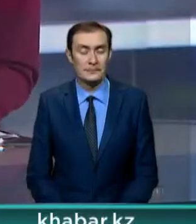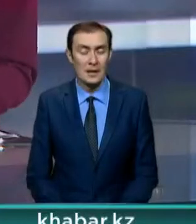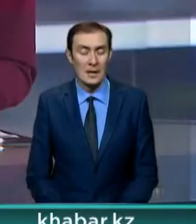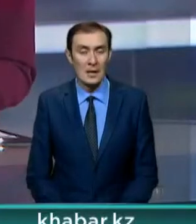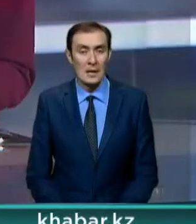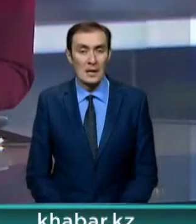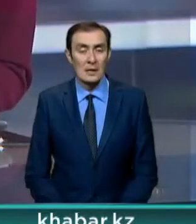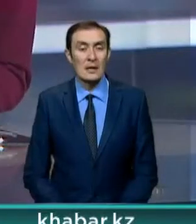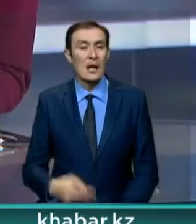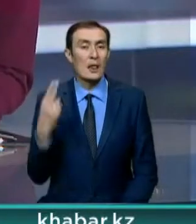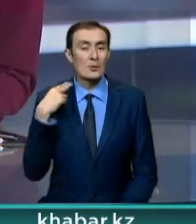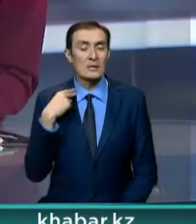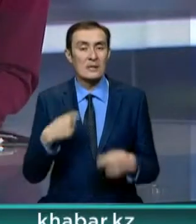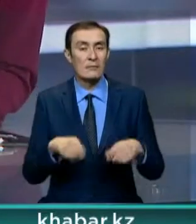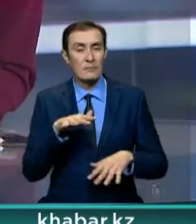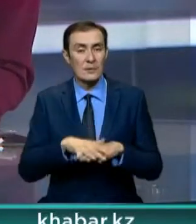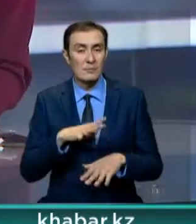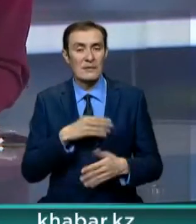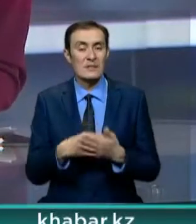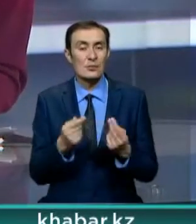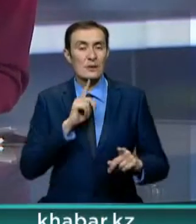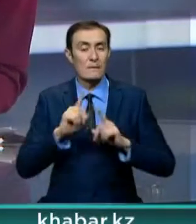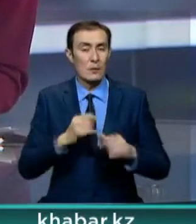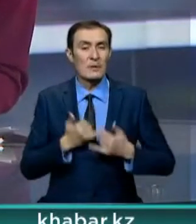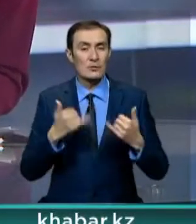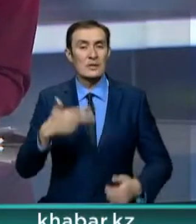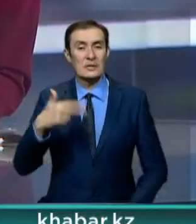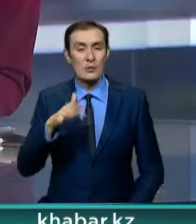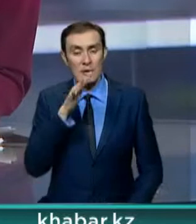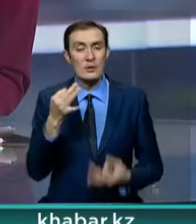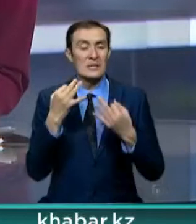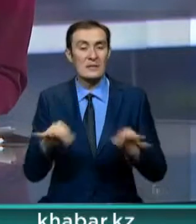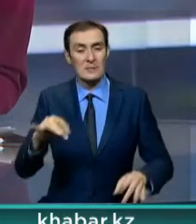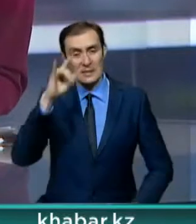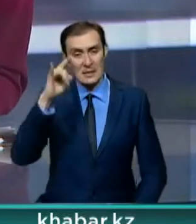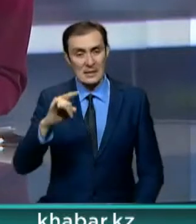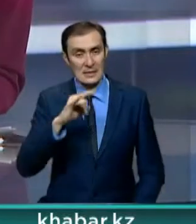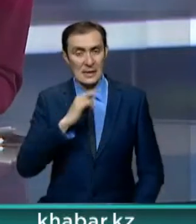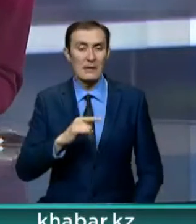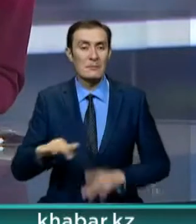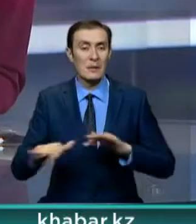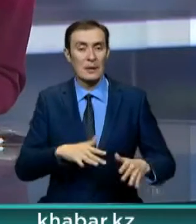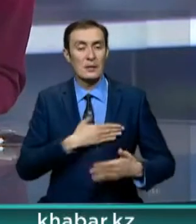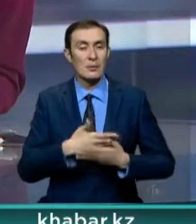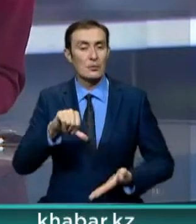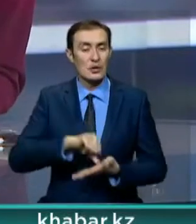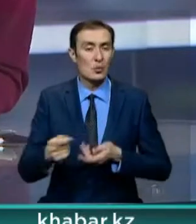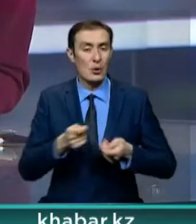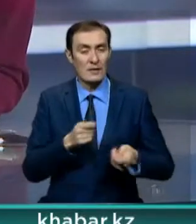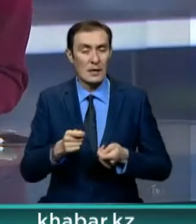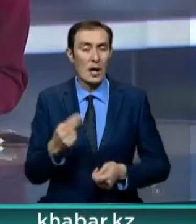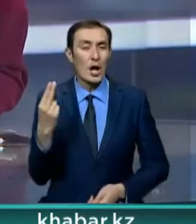На площадке Лондонской фондовой биржи состоялся инвестиционный форум, посвященный 30-летию независимости Казахстана. В мероприятии приняли